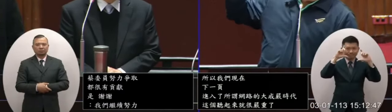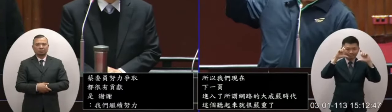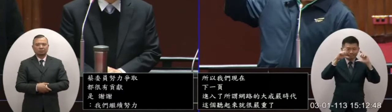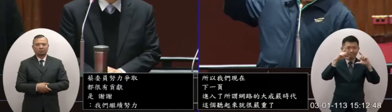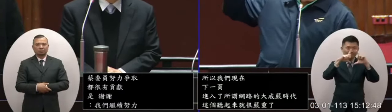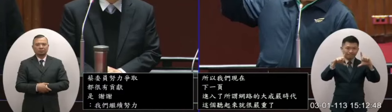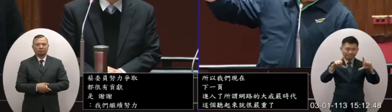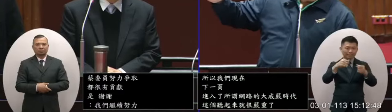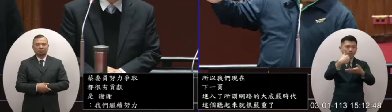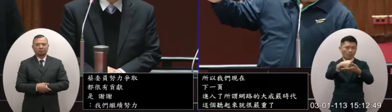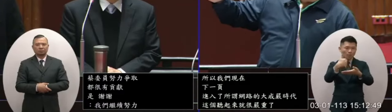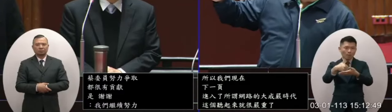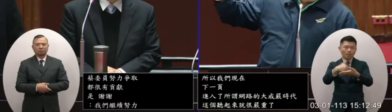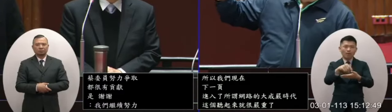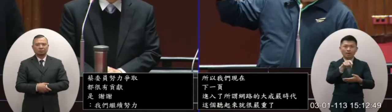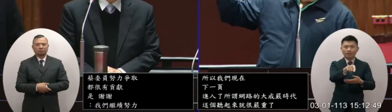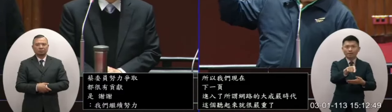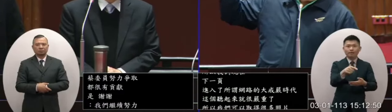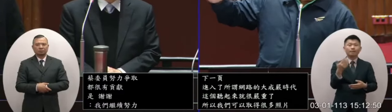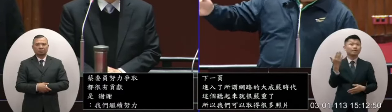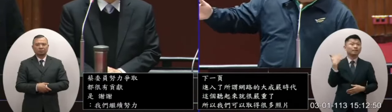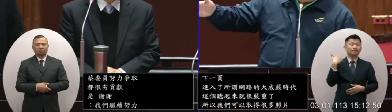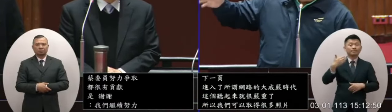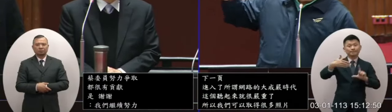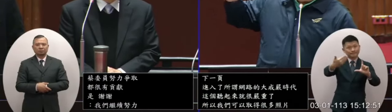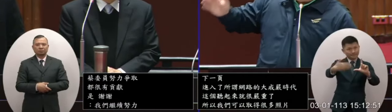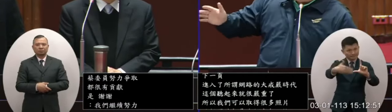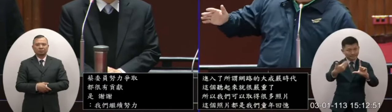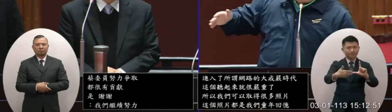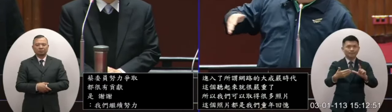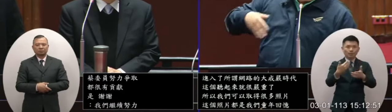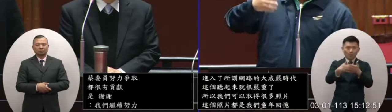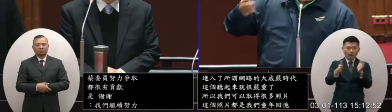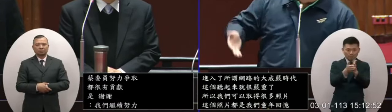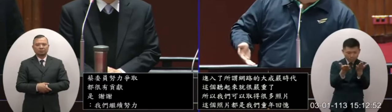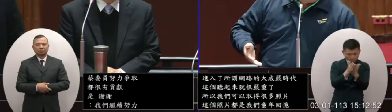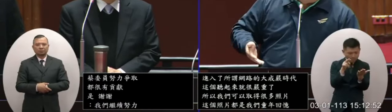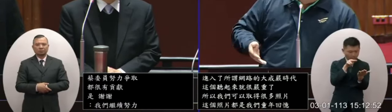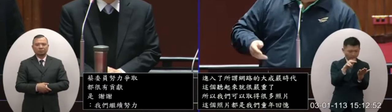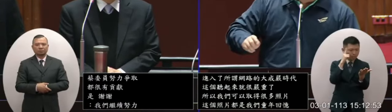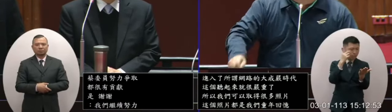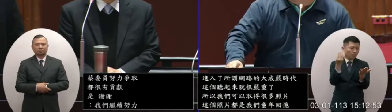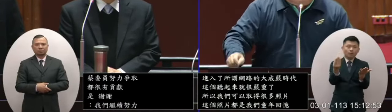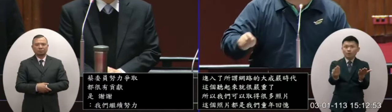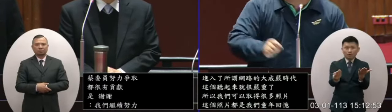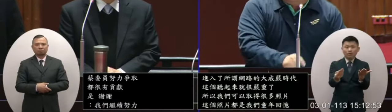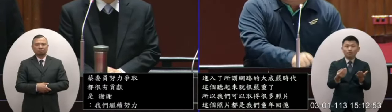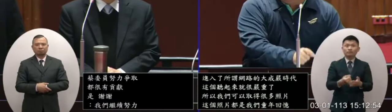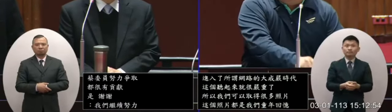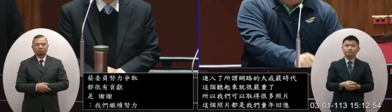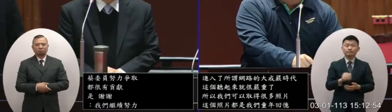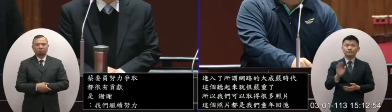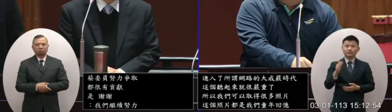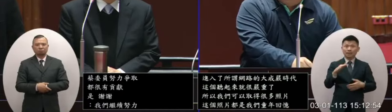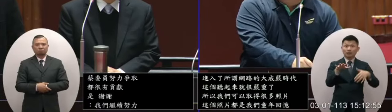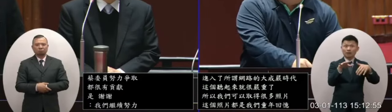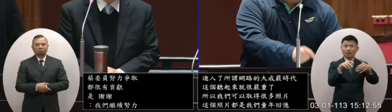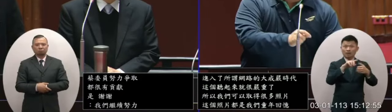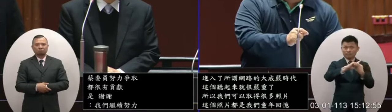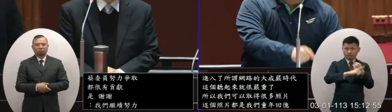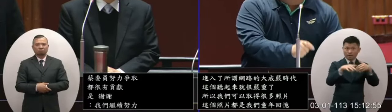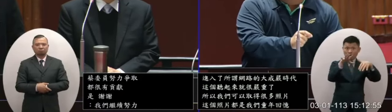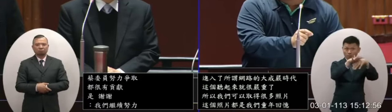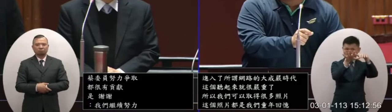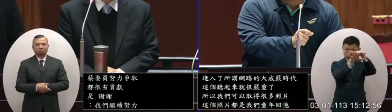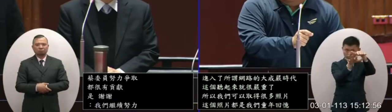虽然我们以前在看电视或者在漫画的时候我们没有什么感觉，但是在于这样的一个文字它